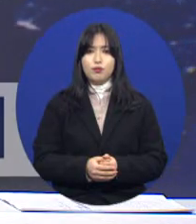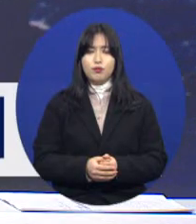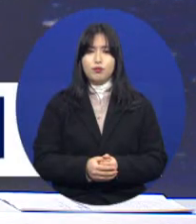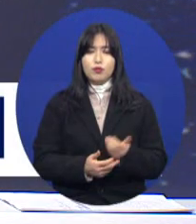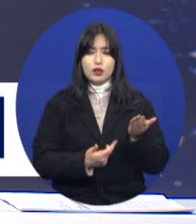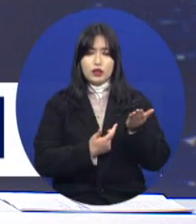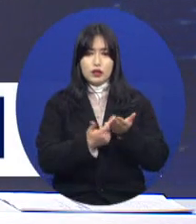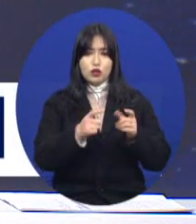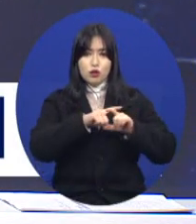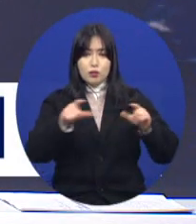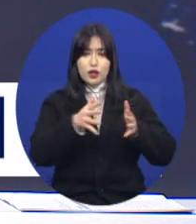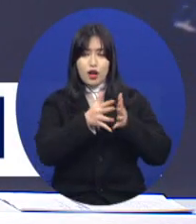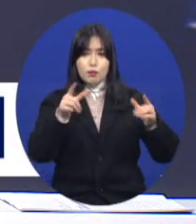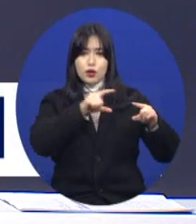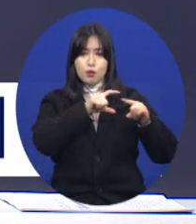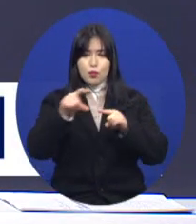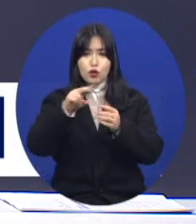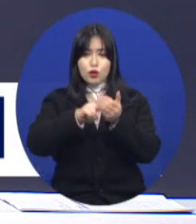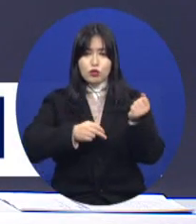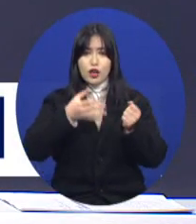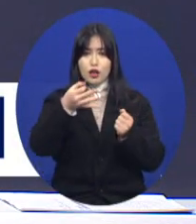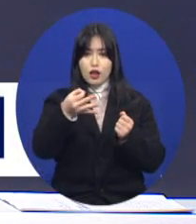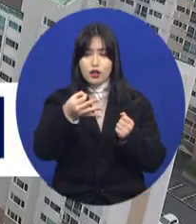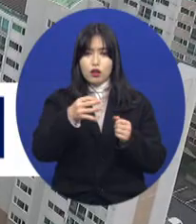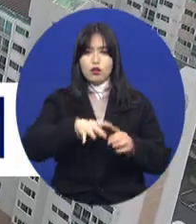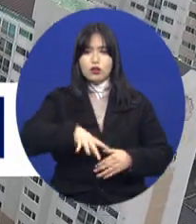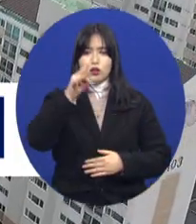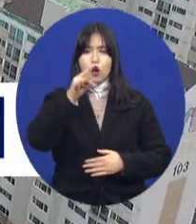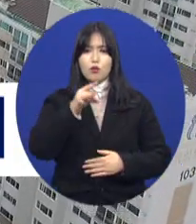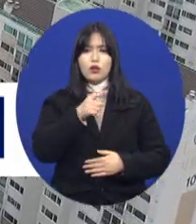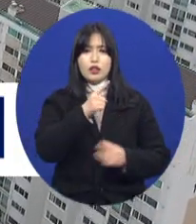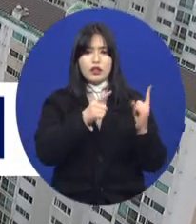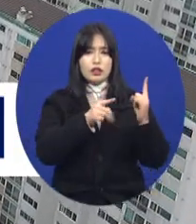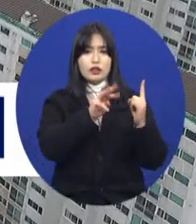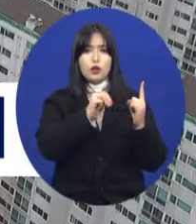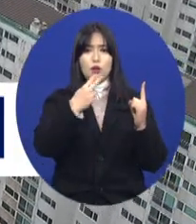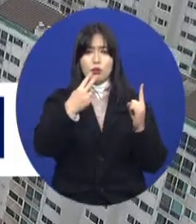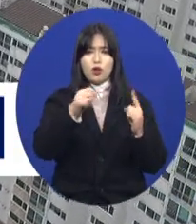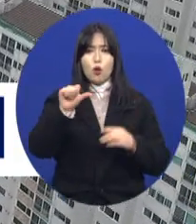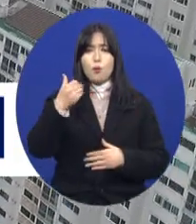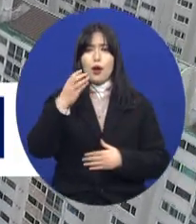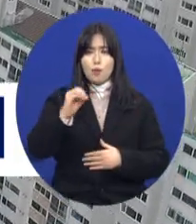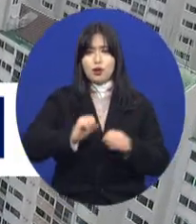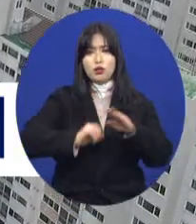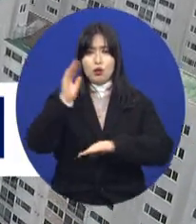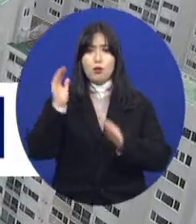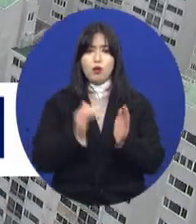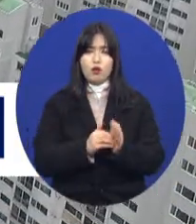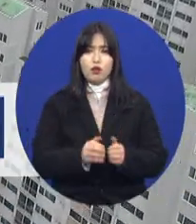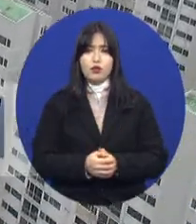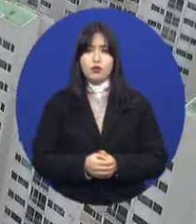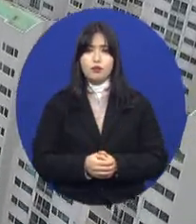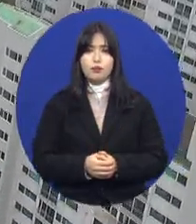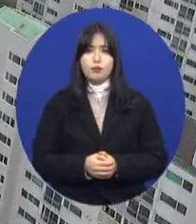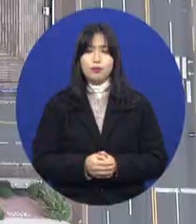제주 민간 아파트 평균 분양가격이 처음으로 1 제곱미터 당 500만 원을 넘어섰습니다